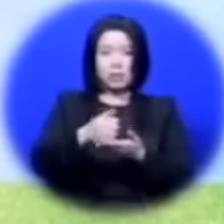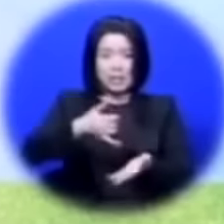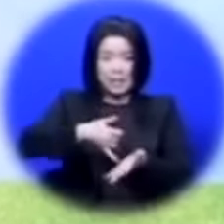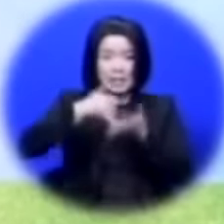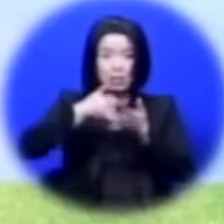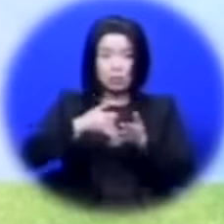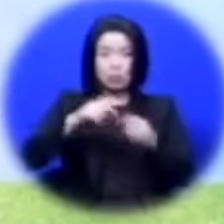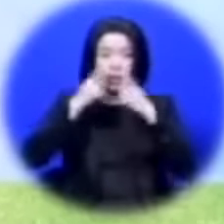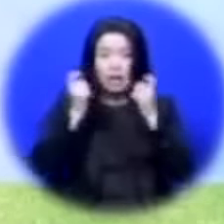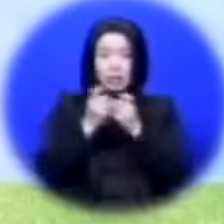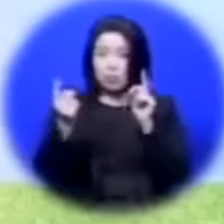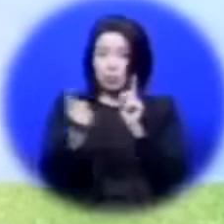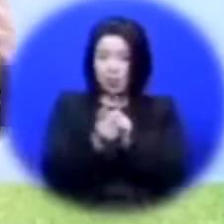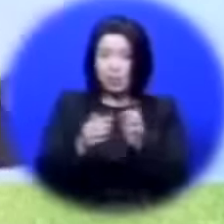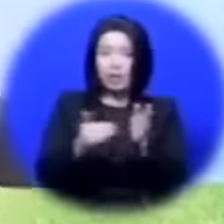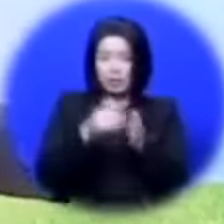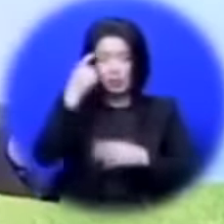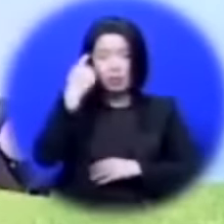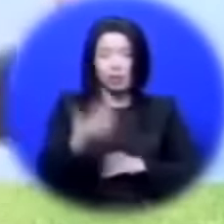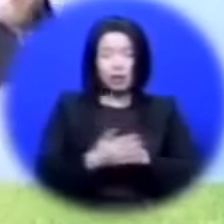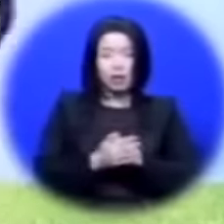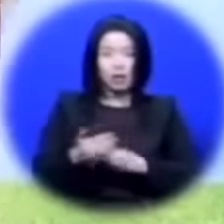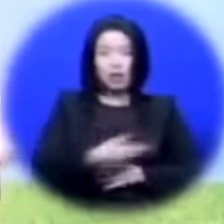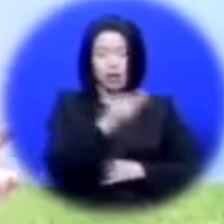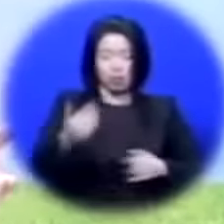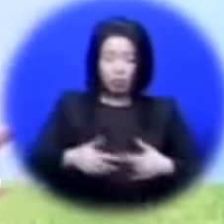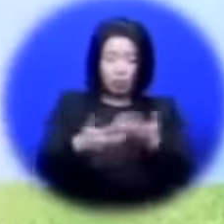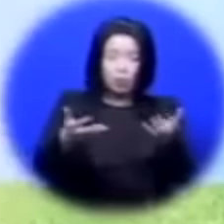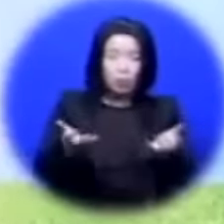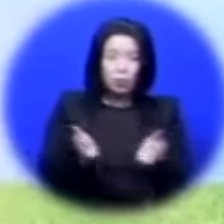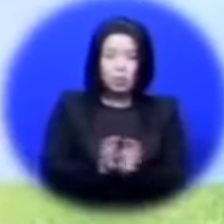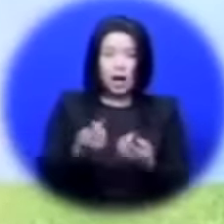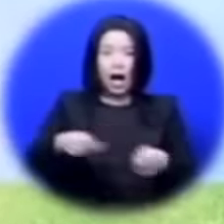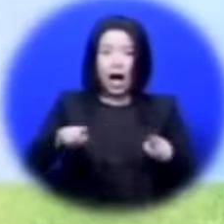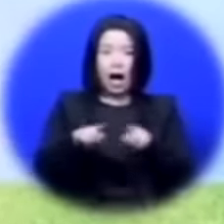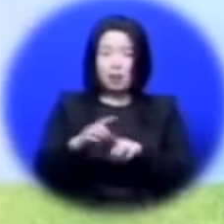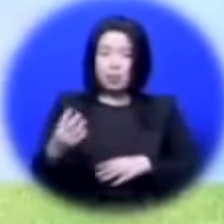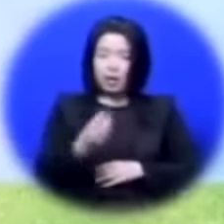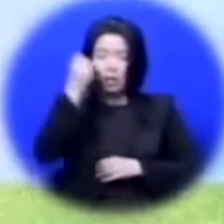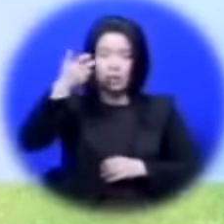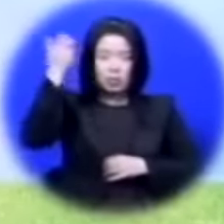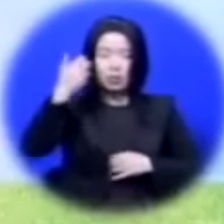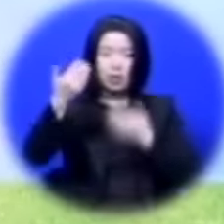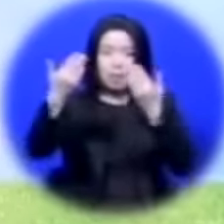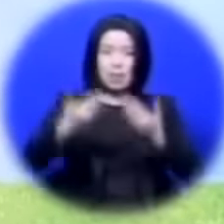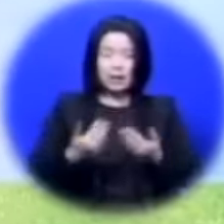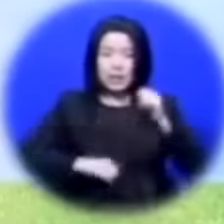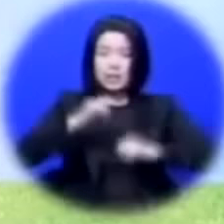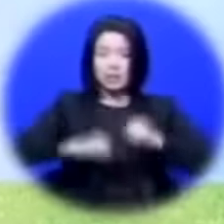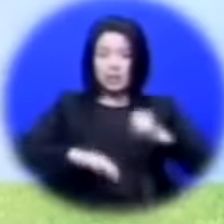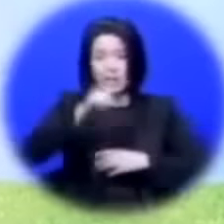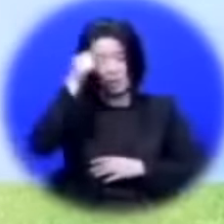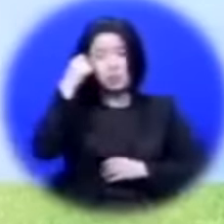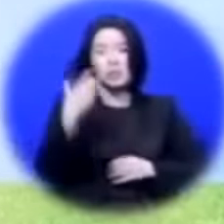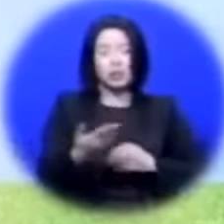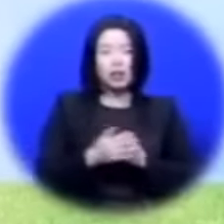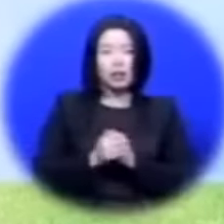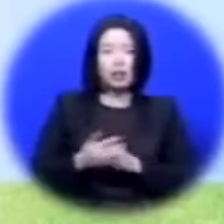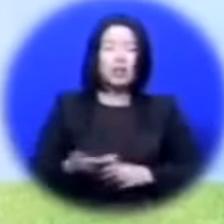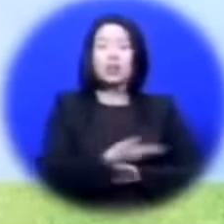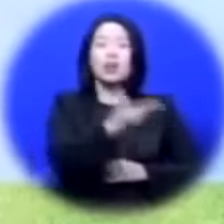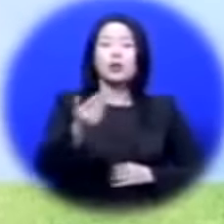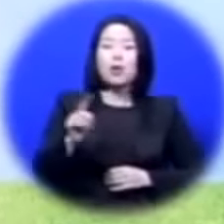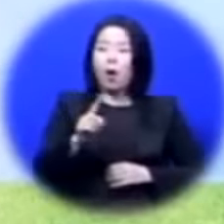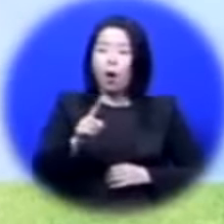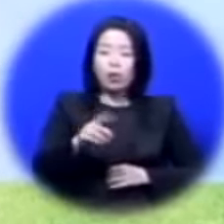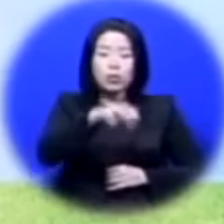만났습니까 여러분이 있는 공동체에는 함께 성령 받는 역사가 일어났습니까 여러분이 어느